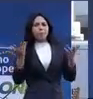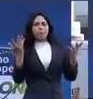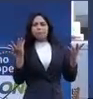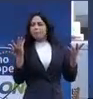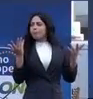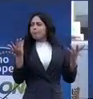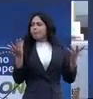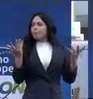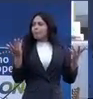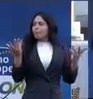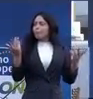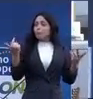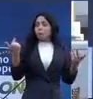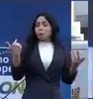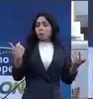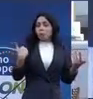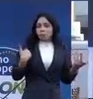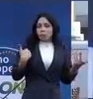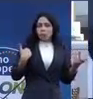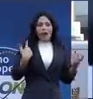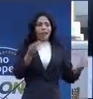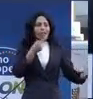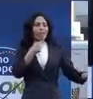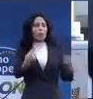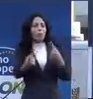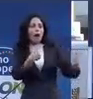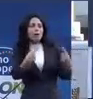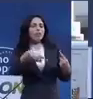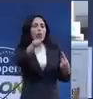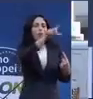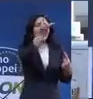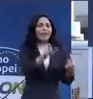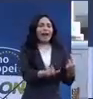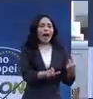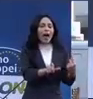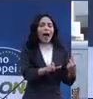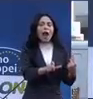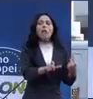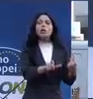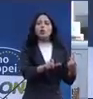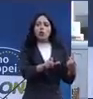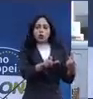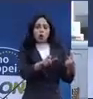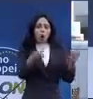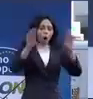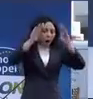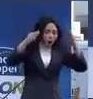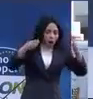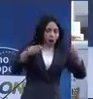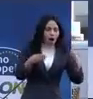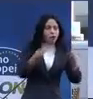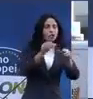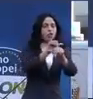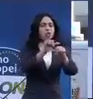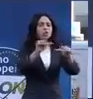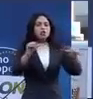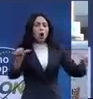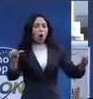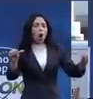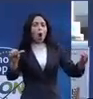pensare che tutto il dibattito italiano sia concentrato solo ed esclusivamente